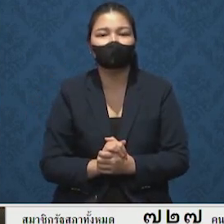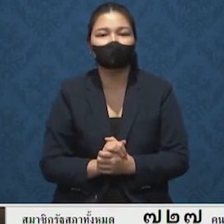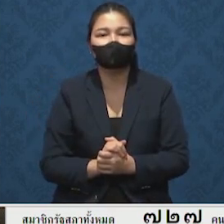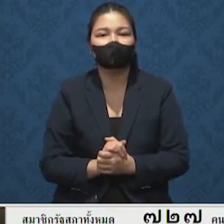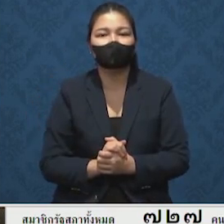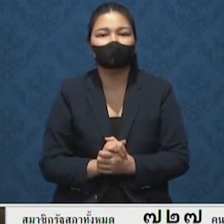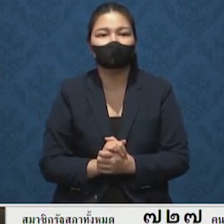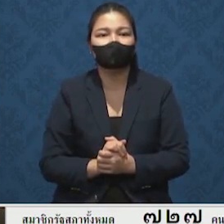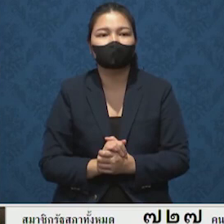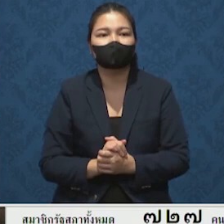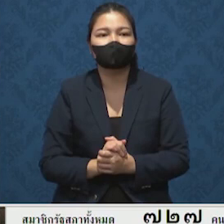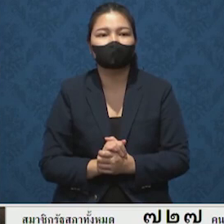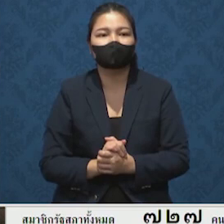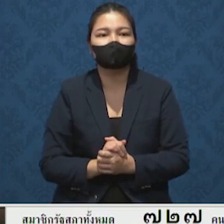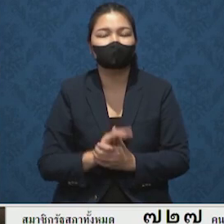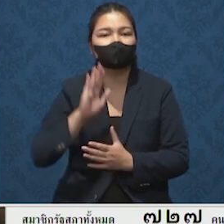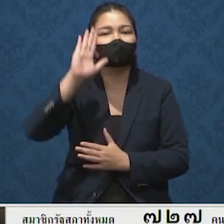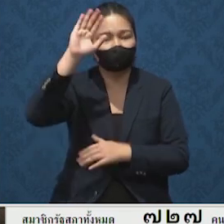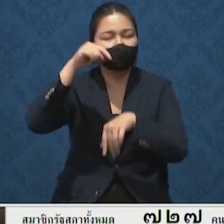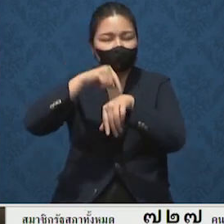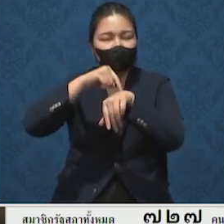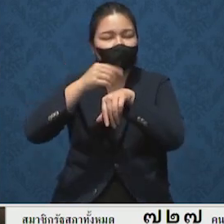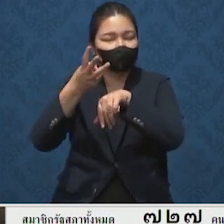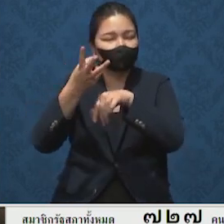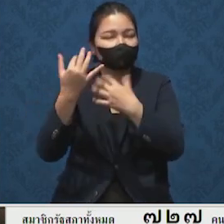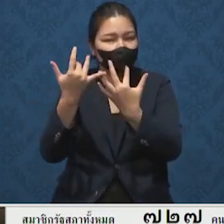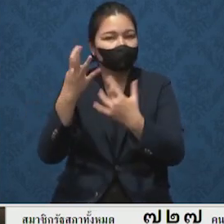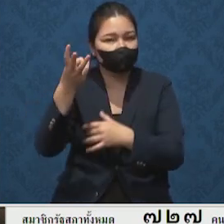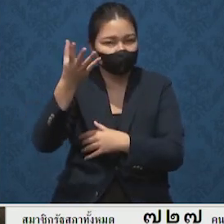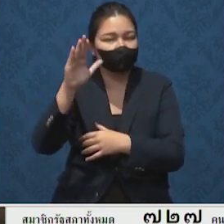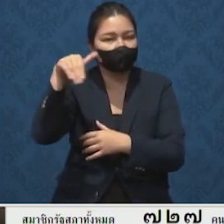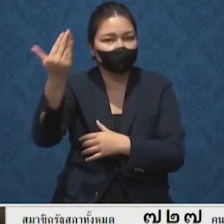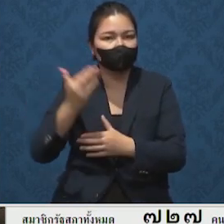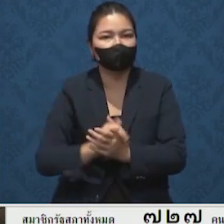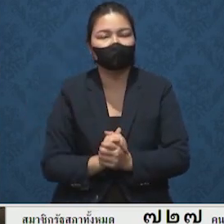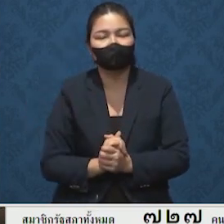ท่านประธานอนุญาตนะครับ ขอเวลานิดเดียวนะครับขอเวลานิดเดียวครับ